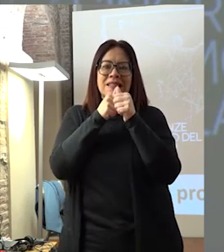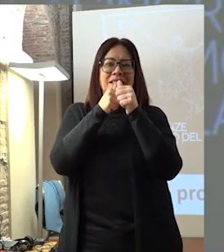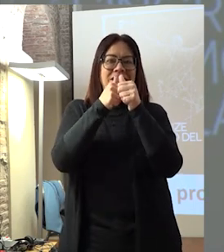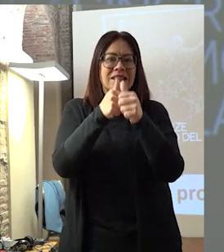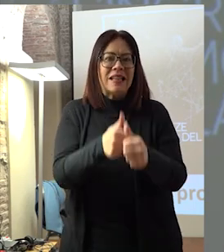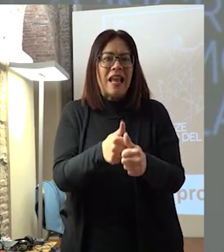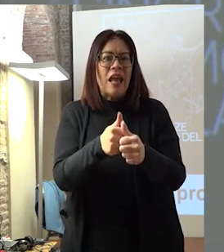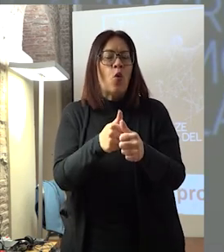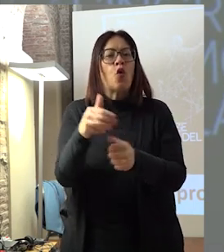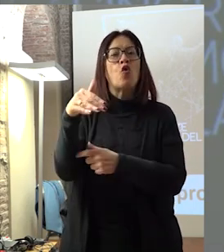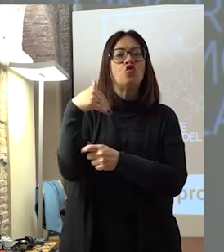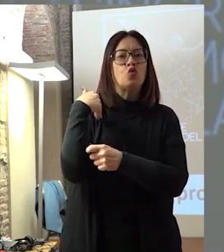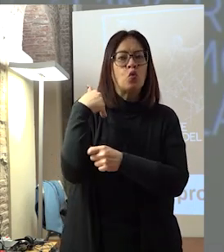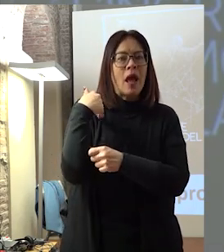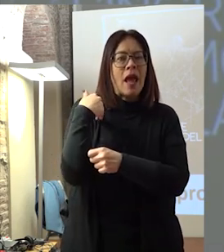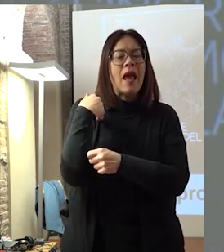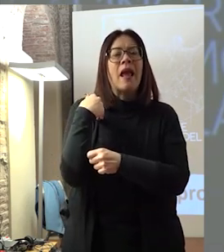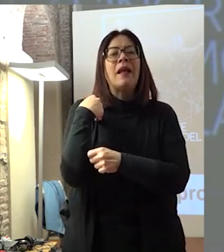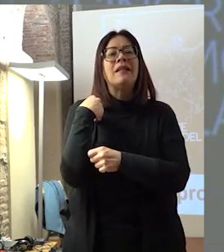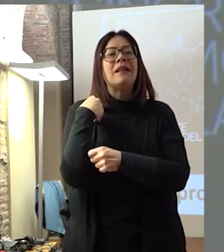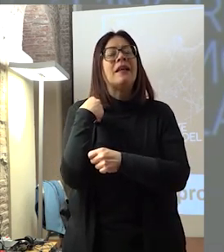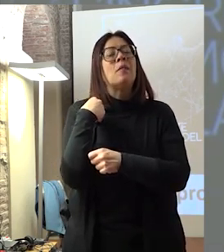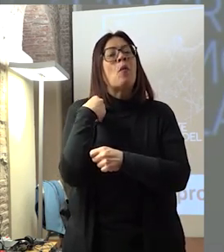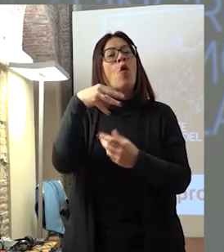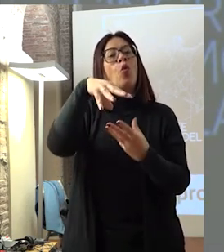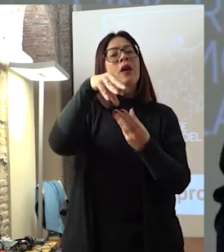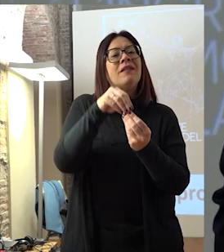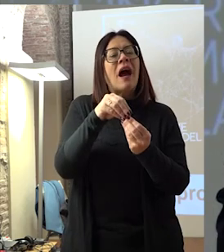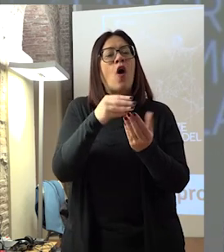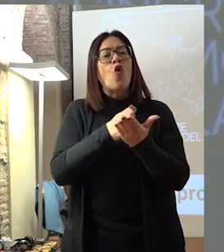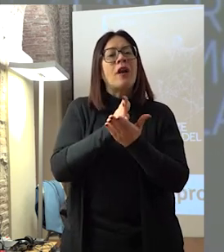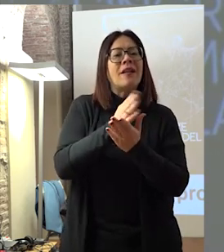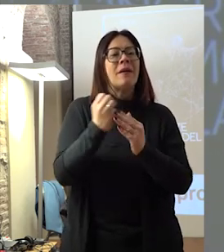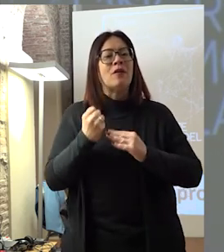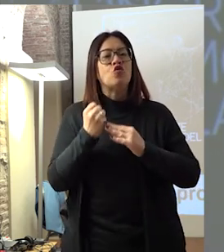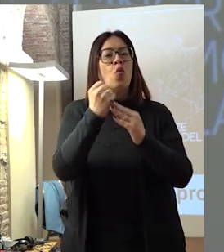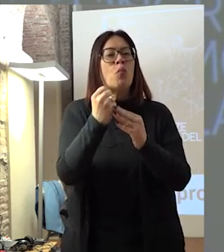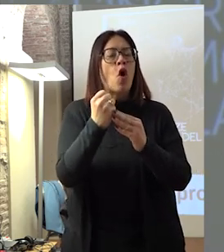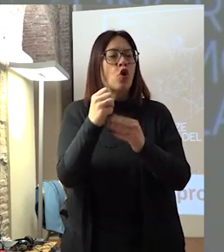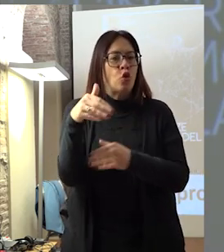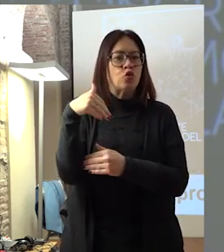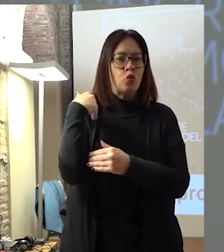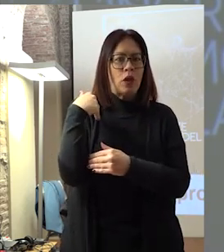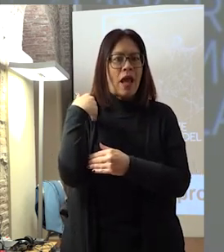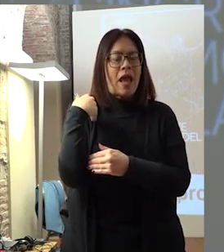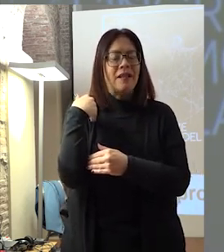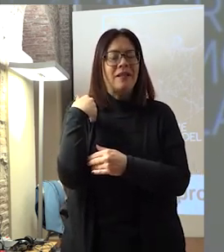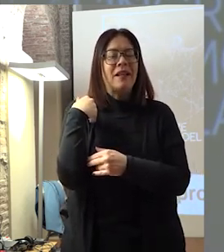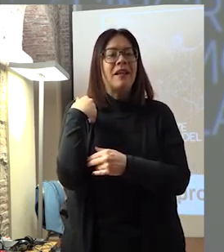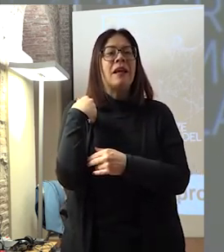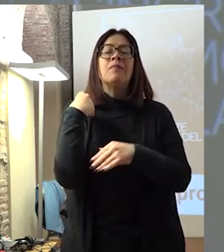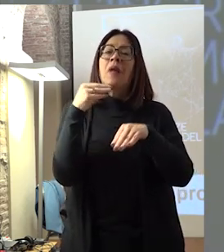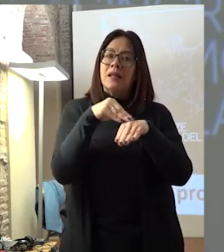nostri studenti, l'unità di orientamento e supporto agli studenti che ha anche il